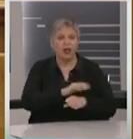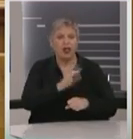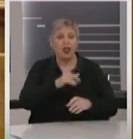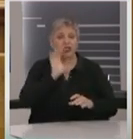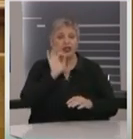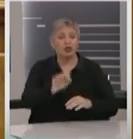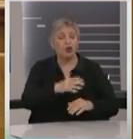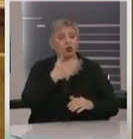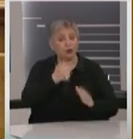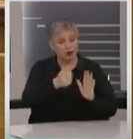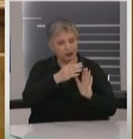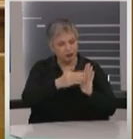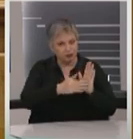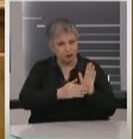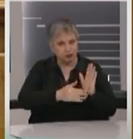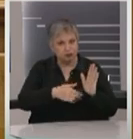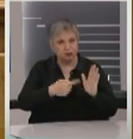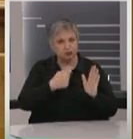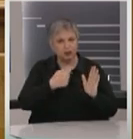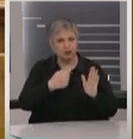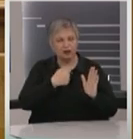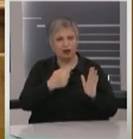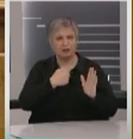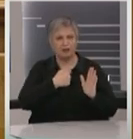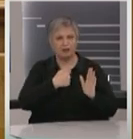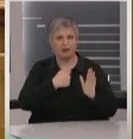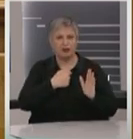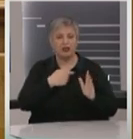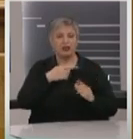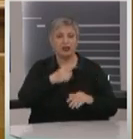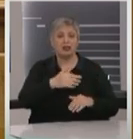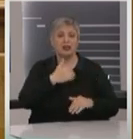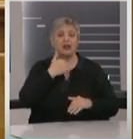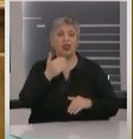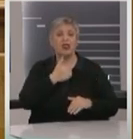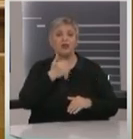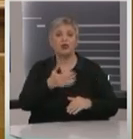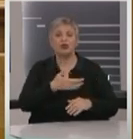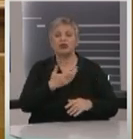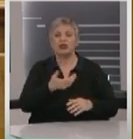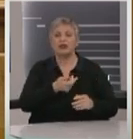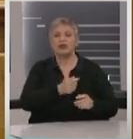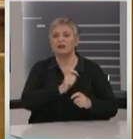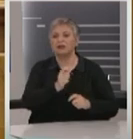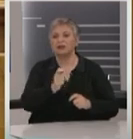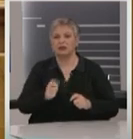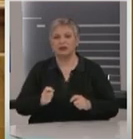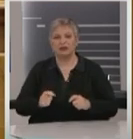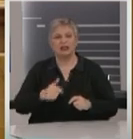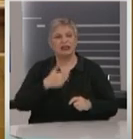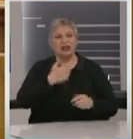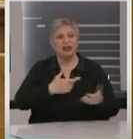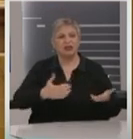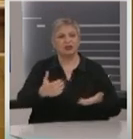είχατε. Και προφανώς δεν είχατε τη δυνατότητα να διανύμετε με δικαιοσύνη, διότι παίρνατε μόνο. Εμείς